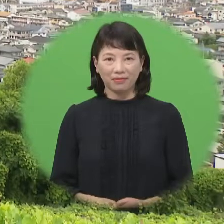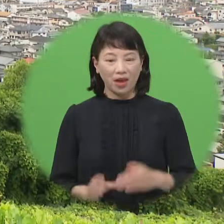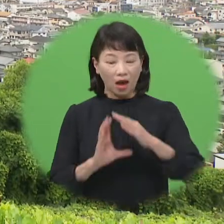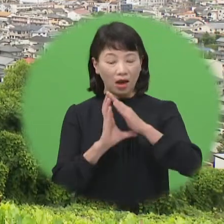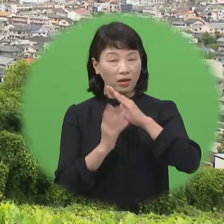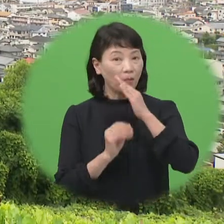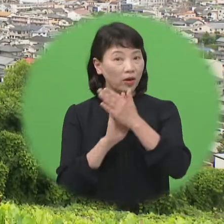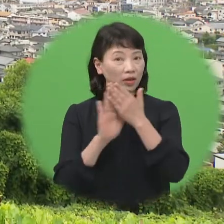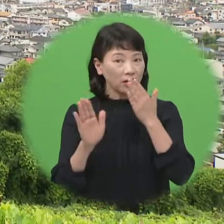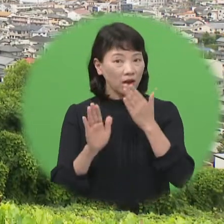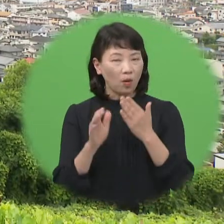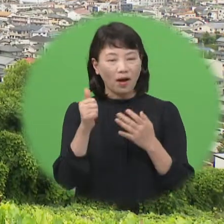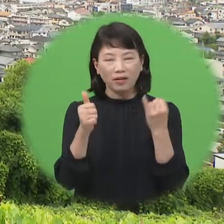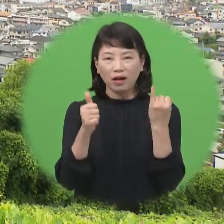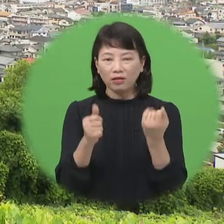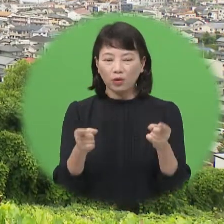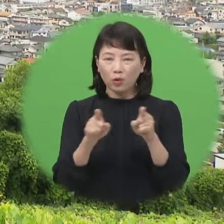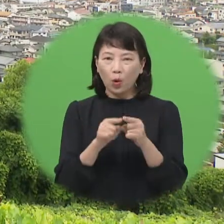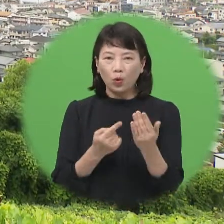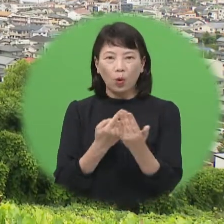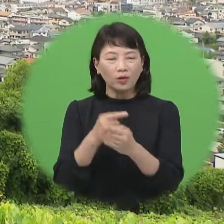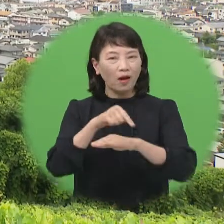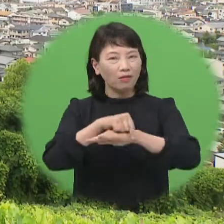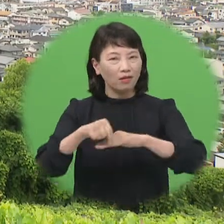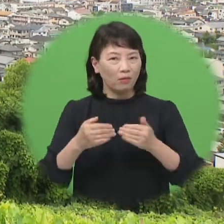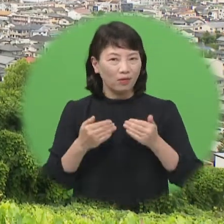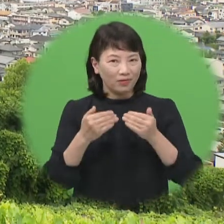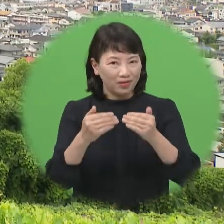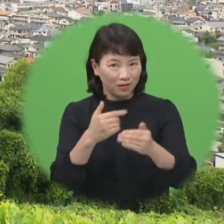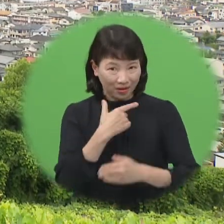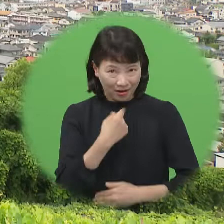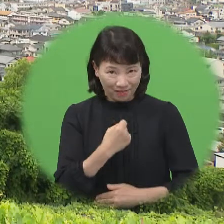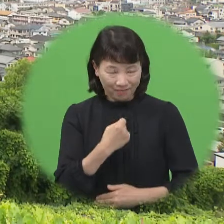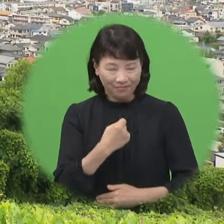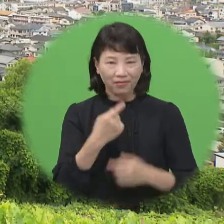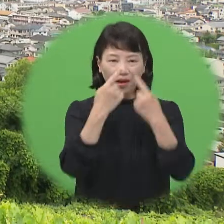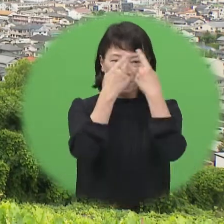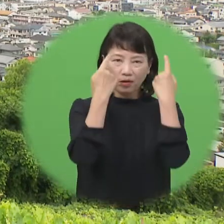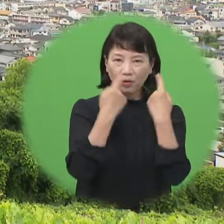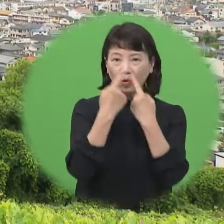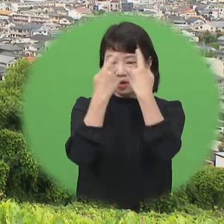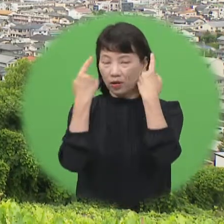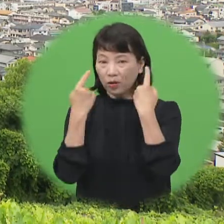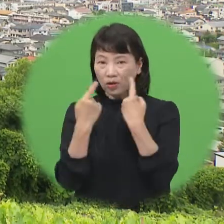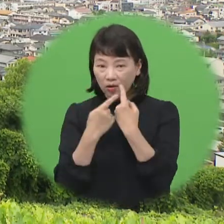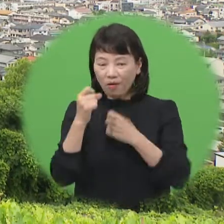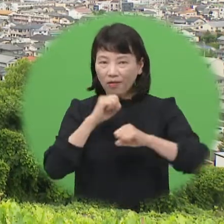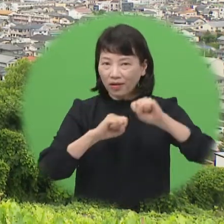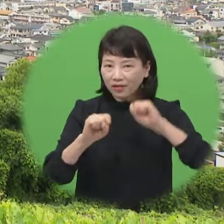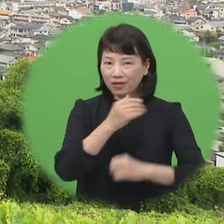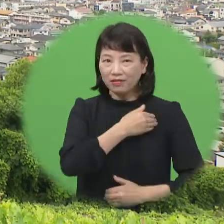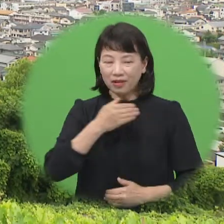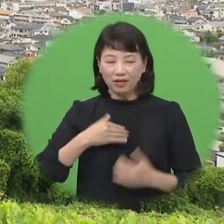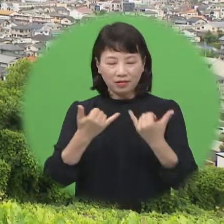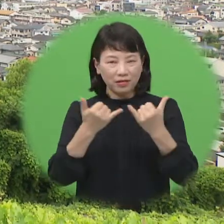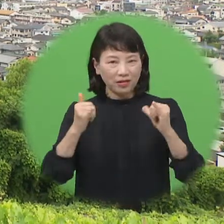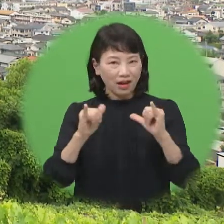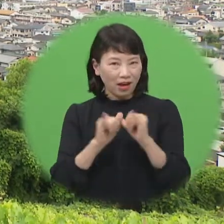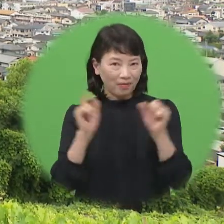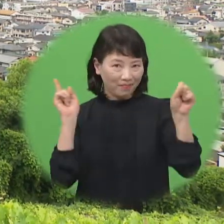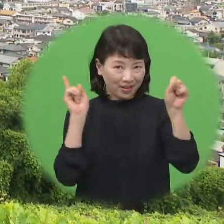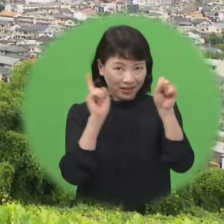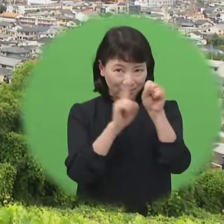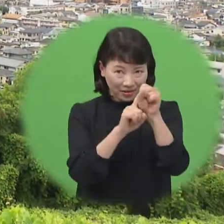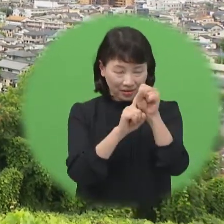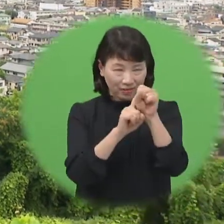今山梨県では男女共同参画先進権を目指し、一人一人が活躍できる社会の実現に向けて取り組んでい